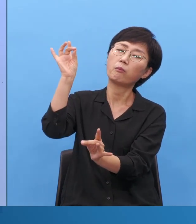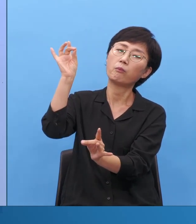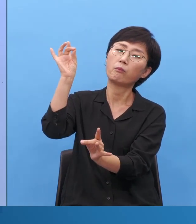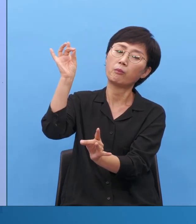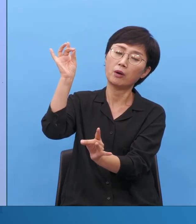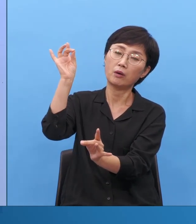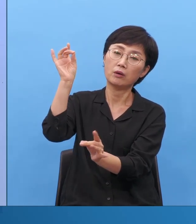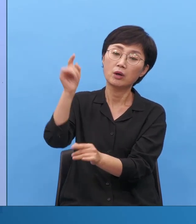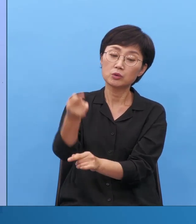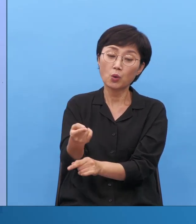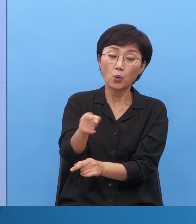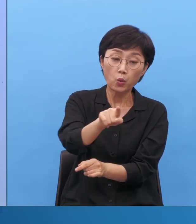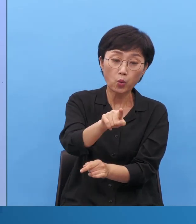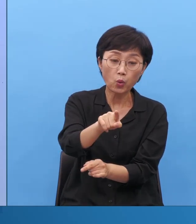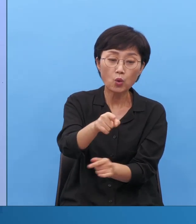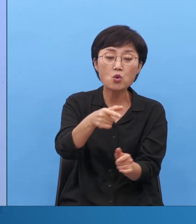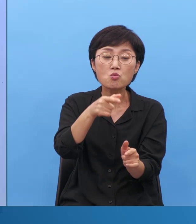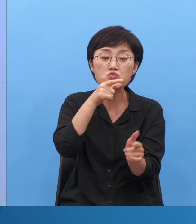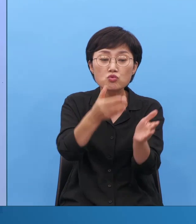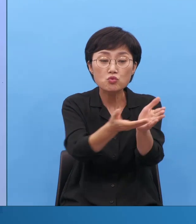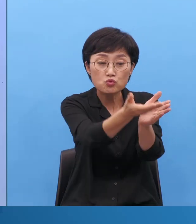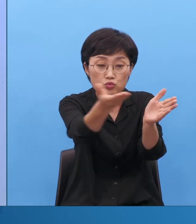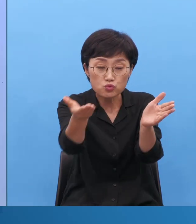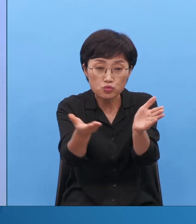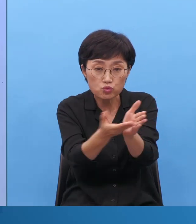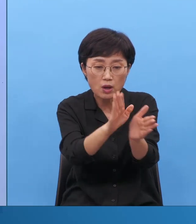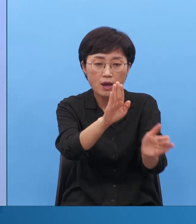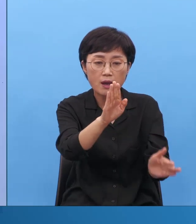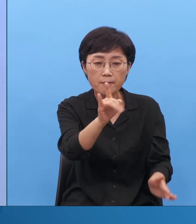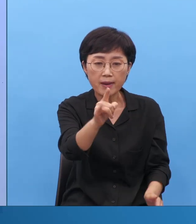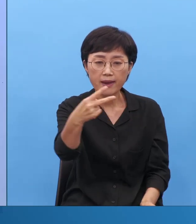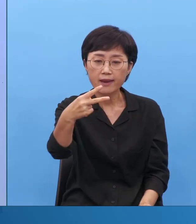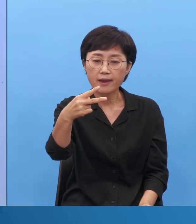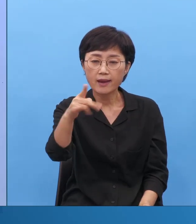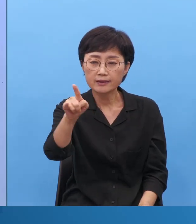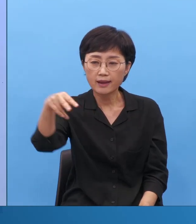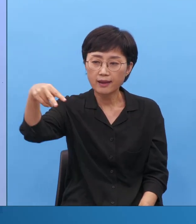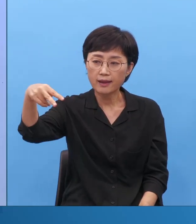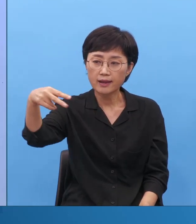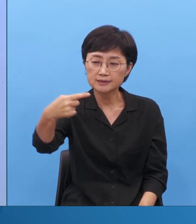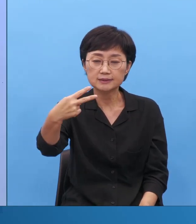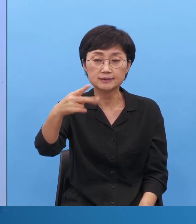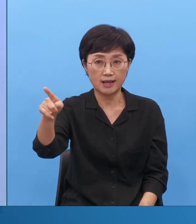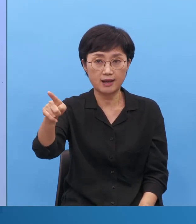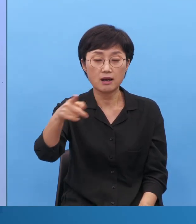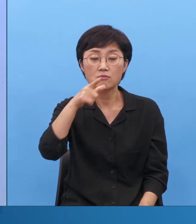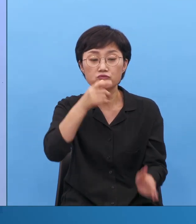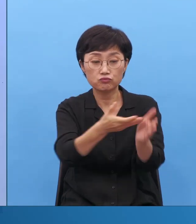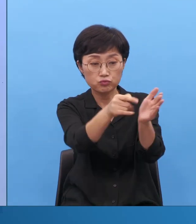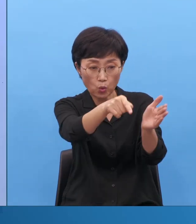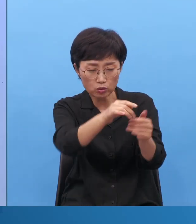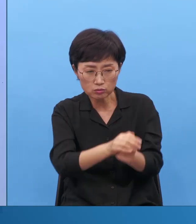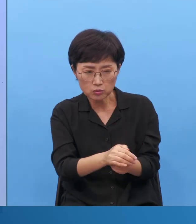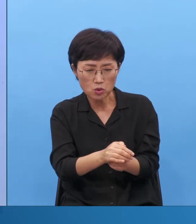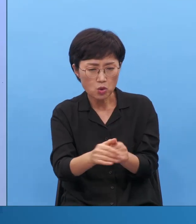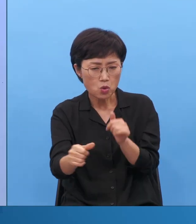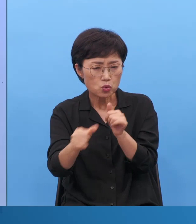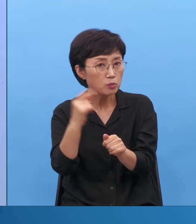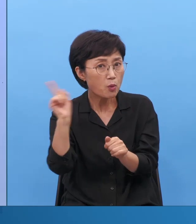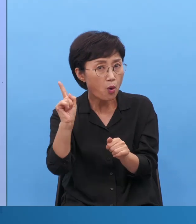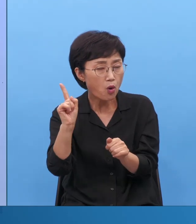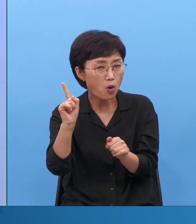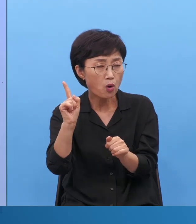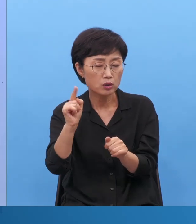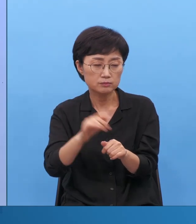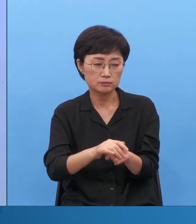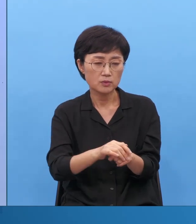연못이 물이 천사가 내려서 물을 돈다거나 그때 제일 먼저 들어가면 사는 거예요. 근데 그 들어갈 수가 없는 거예요. And he was living near the sheep gate pool of Bethesda where they said